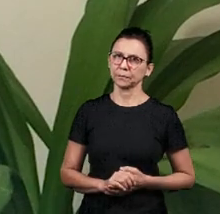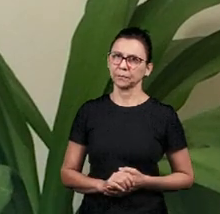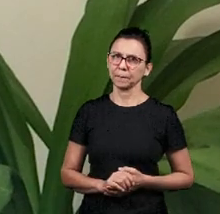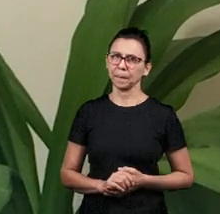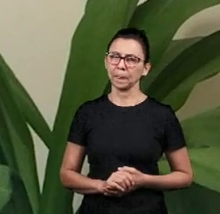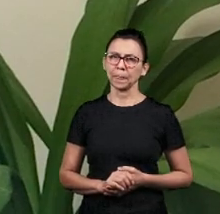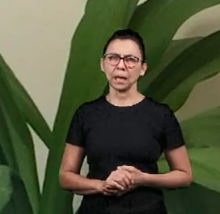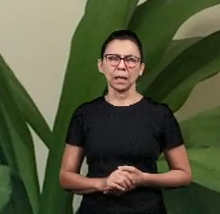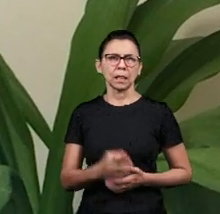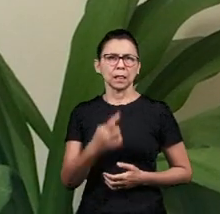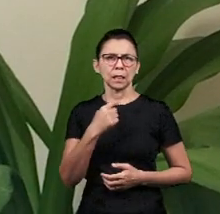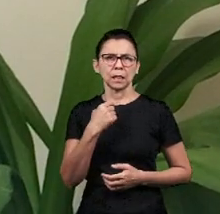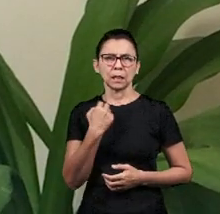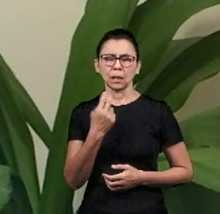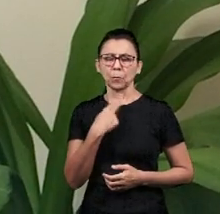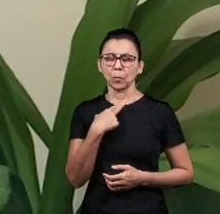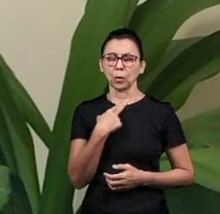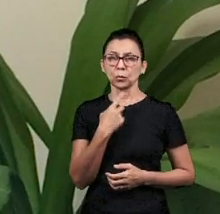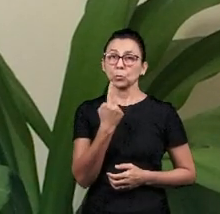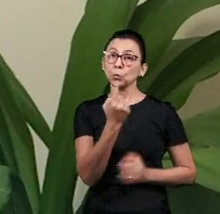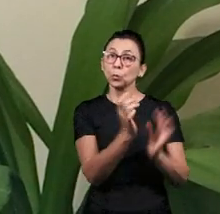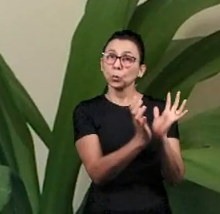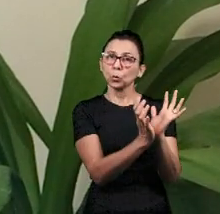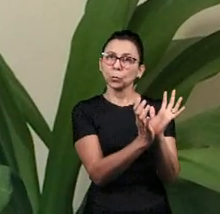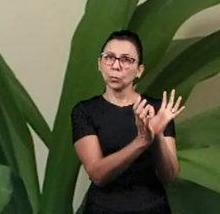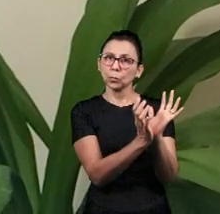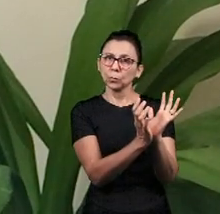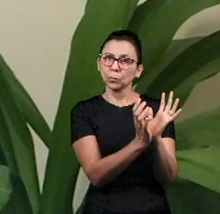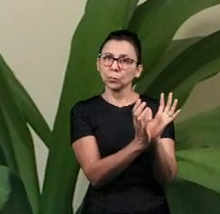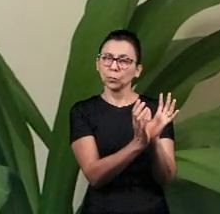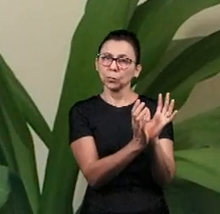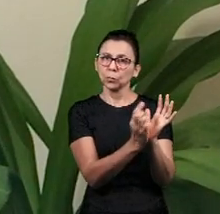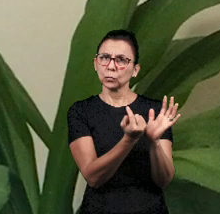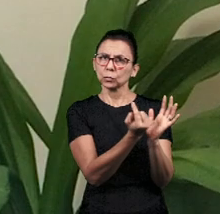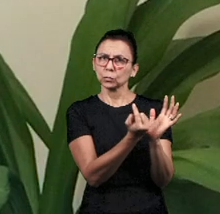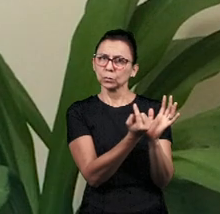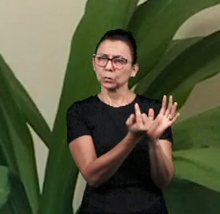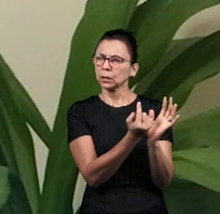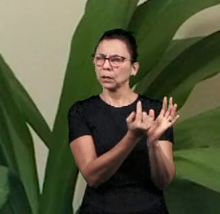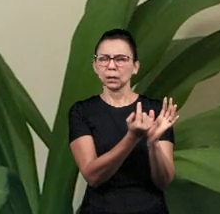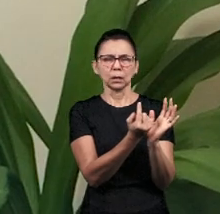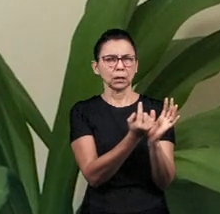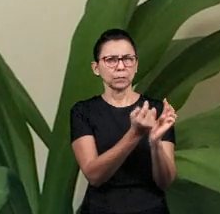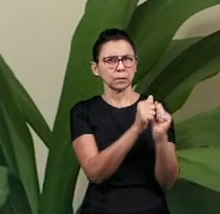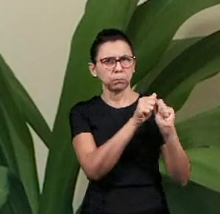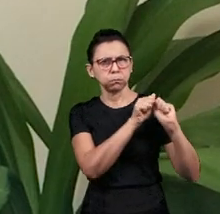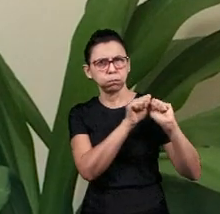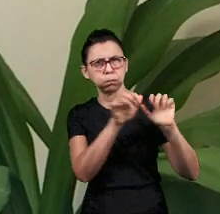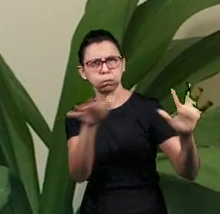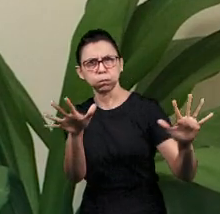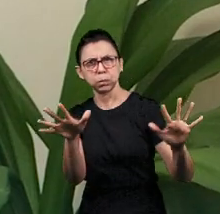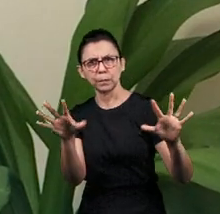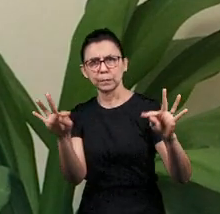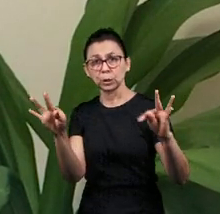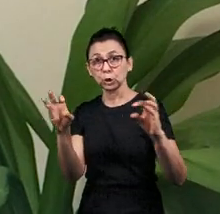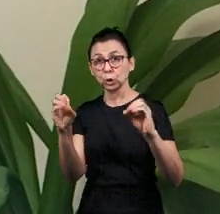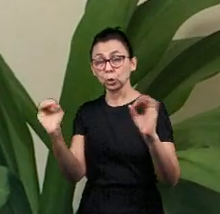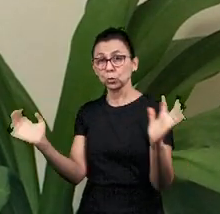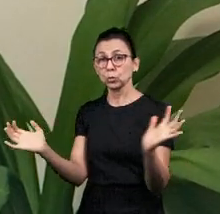ministrée de manière isolée par un groupe isolé. Cela pourquoi la propre parole dit que celui qui est